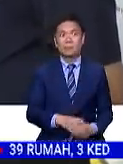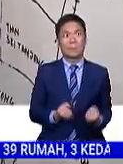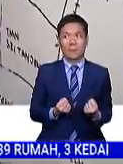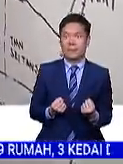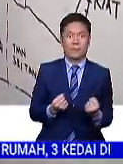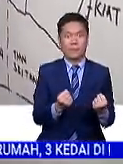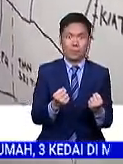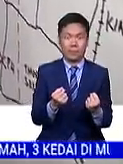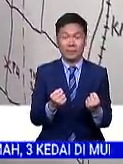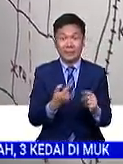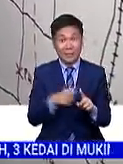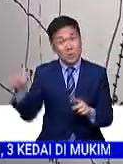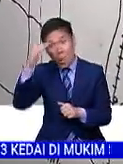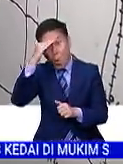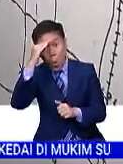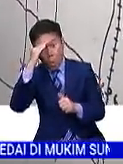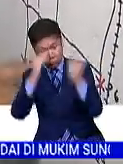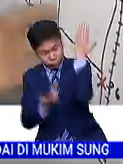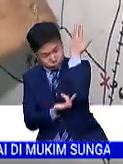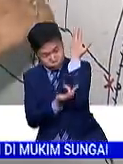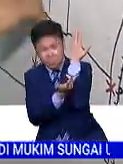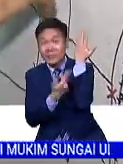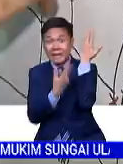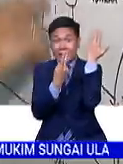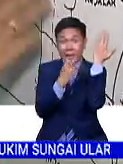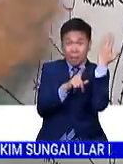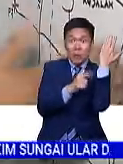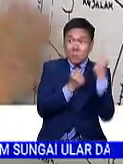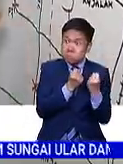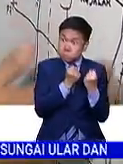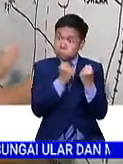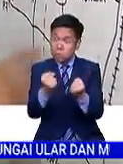memandu dari jauh termasuk Joho dan lembah kelam